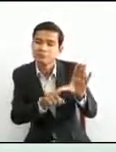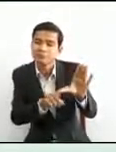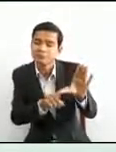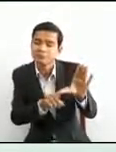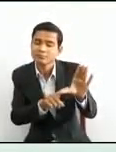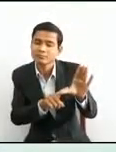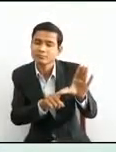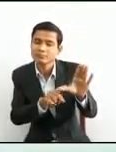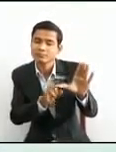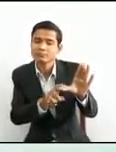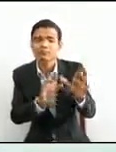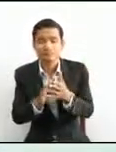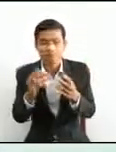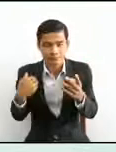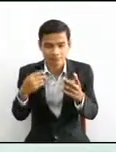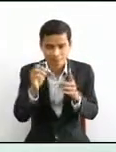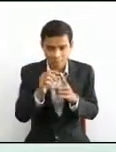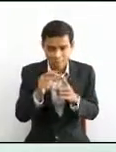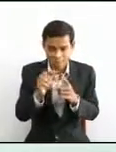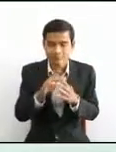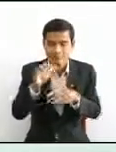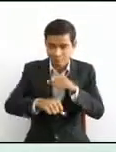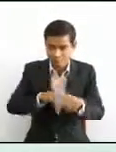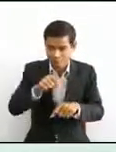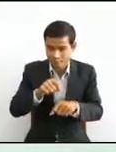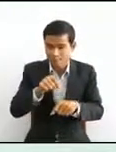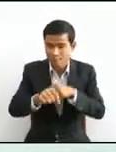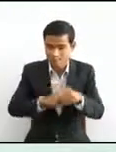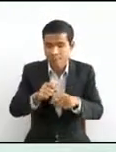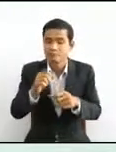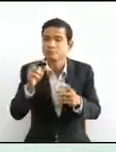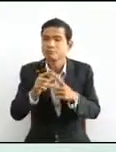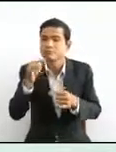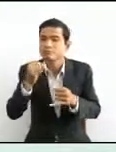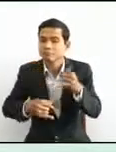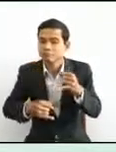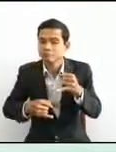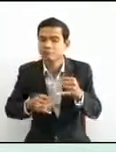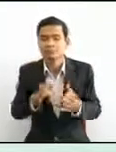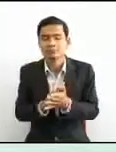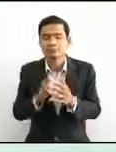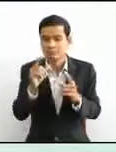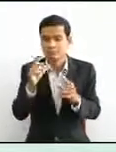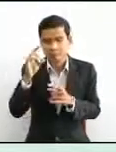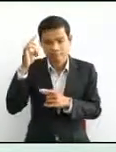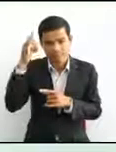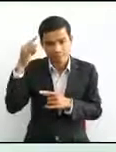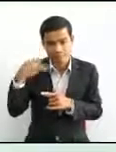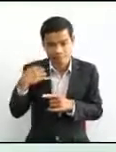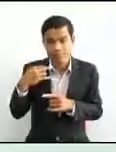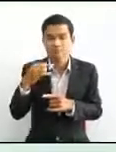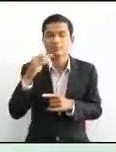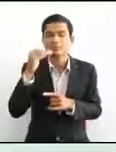bị cống hay là bị ấy mùi kế mùi tiết trong cái kế mình bị ấy cơn cha cứ mình